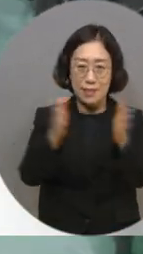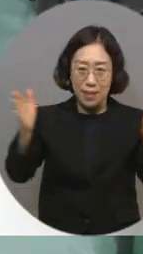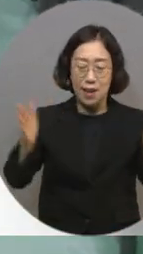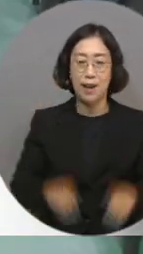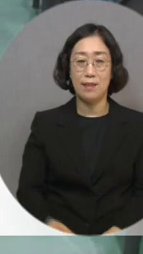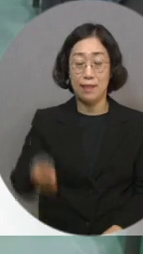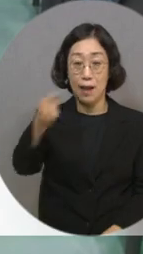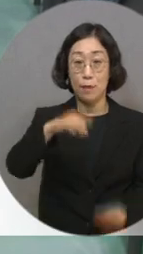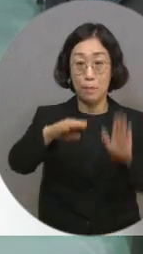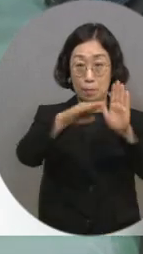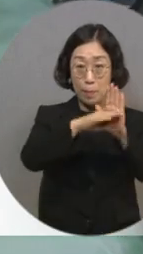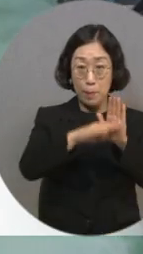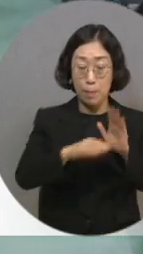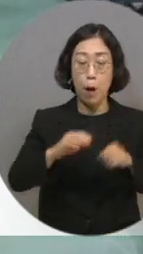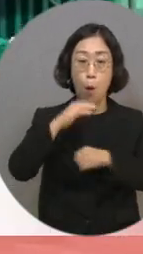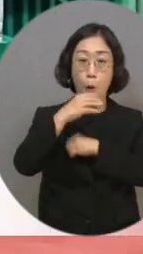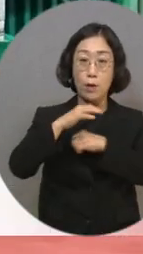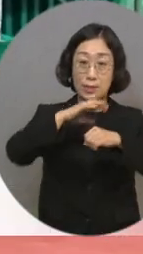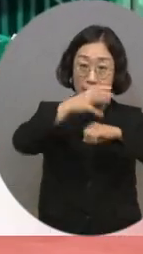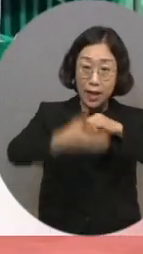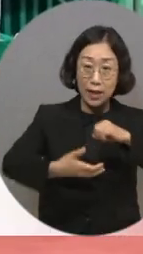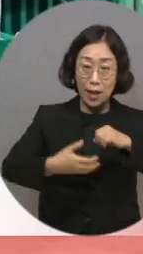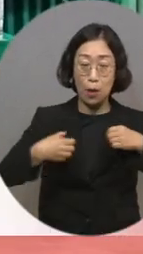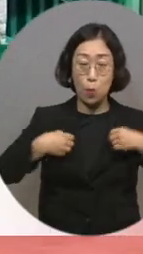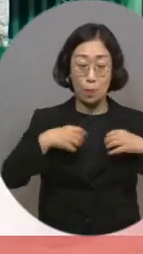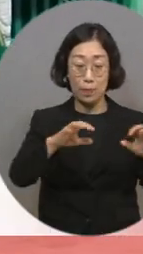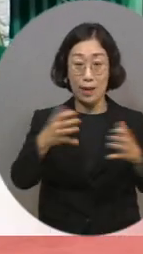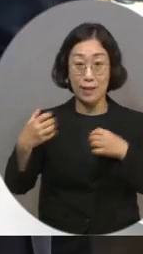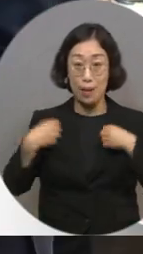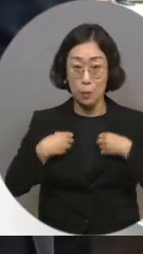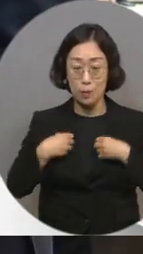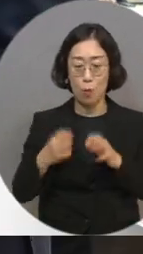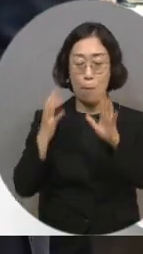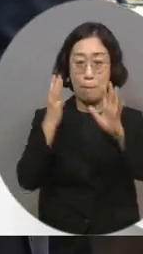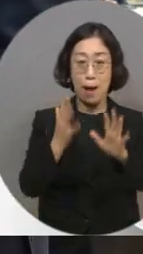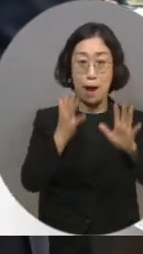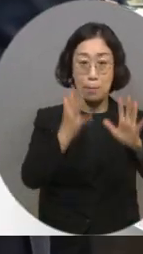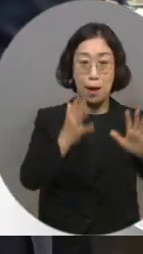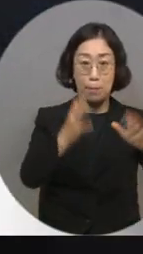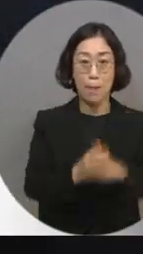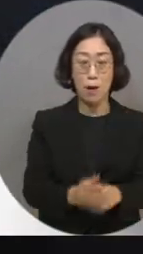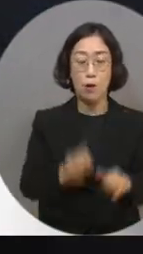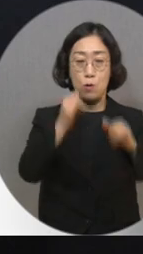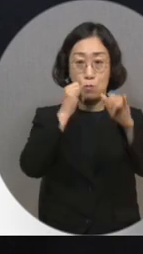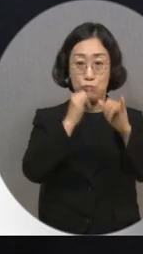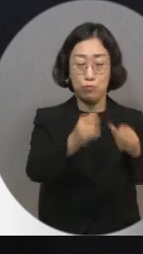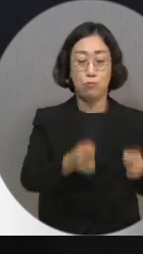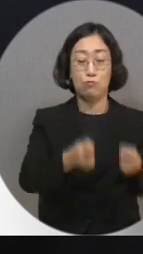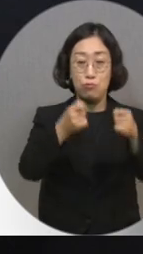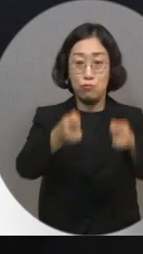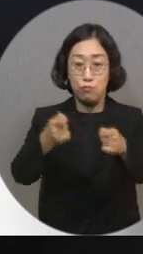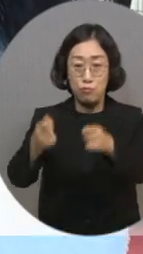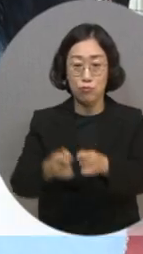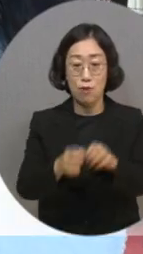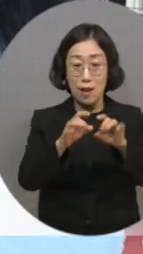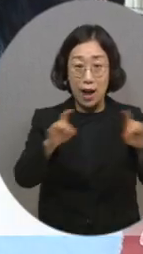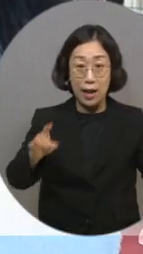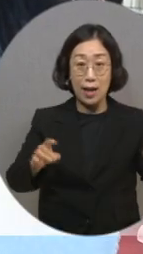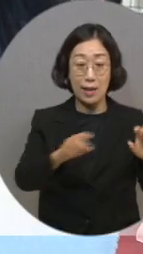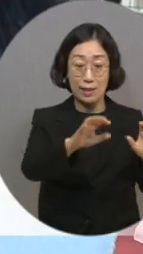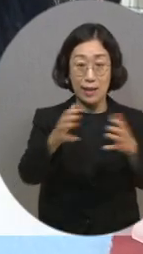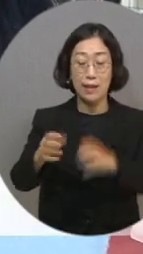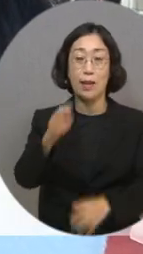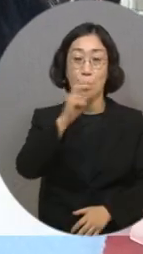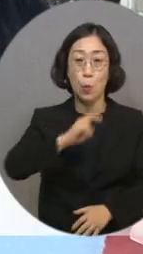이어서 세 개의 의상을 한눈에 볼 수 있는 퍼레이드 입장과 표창패 수여, 나라별 노래자랑 및 화합